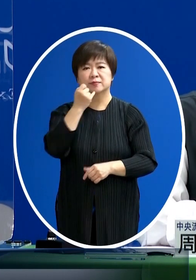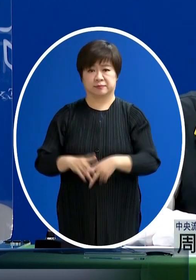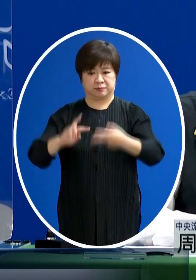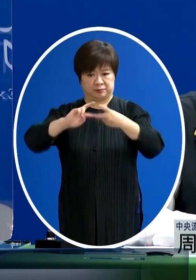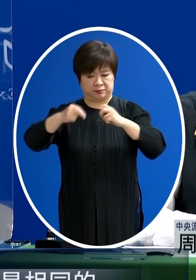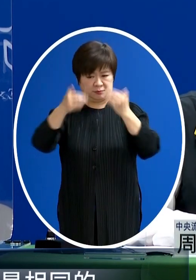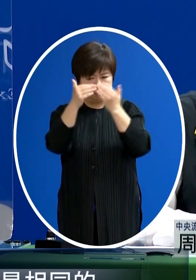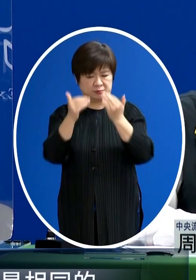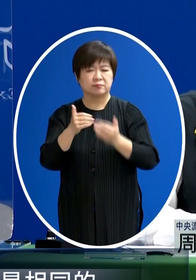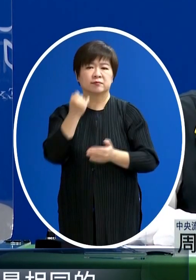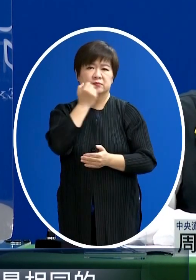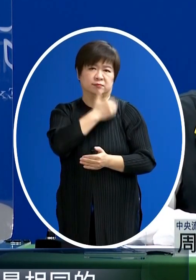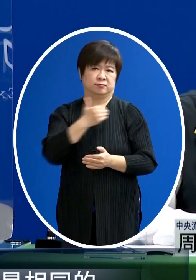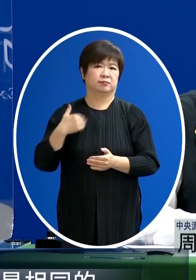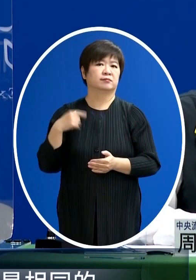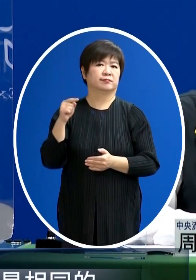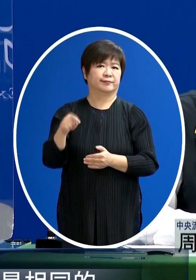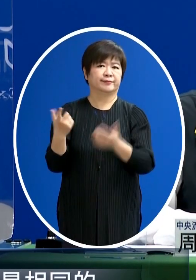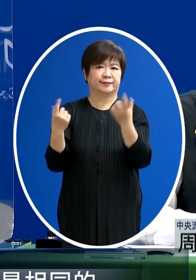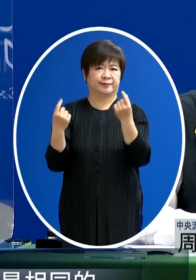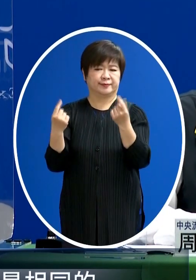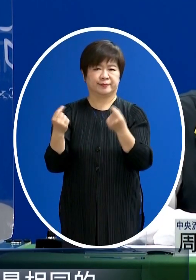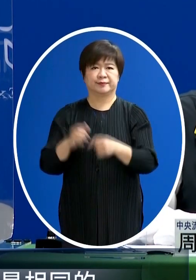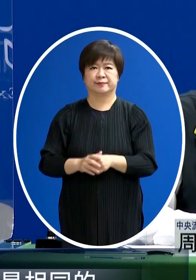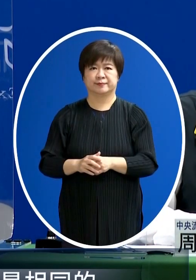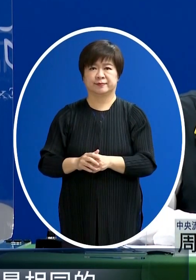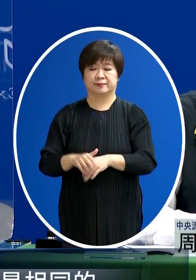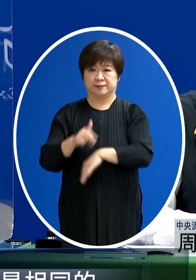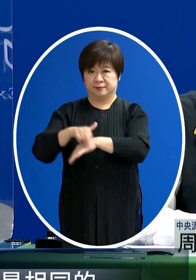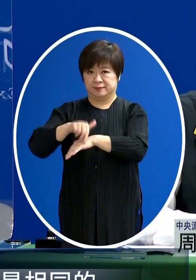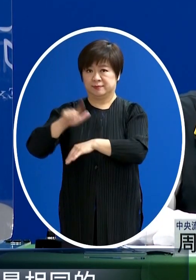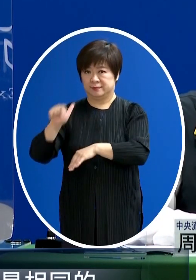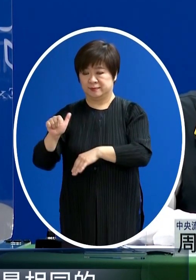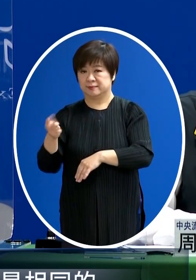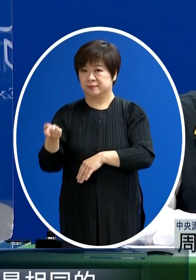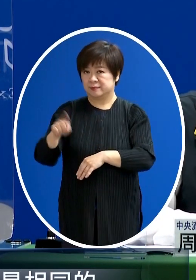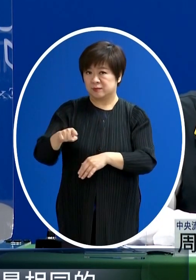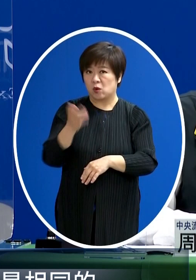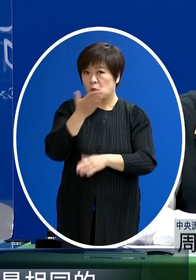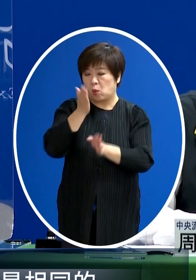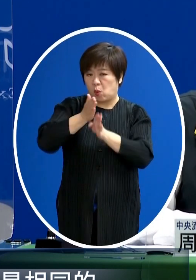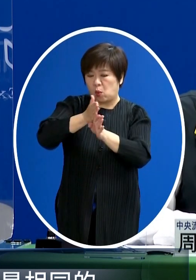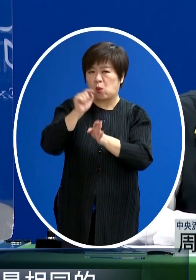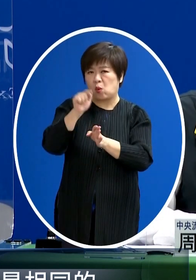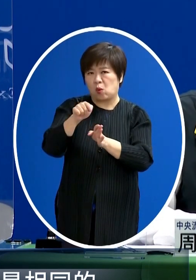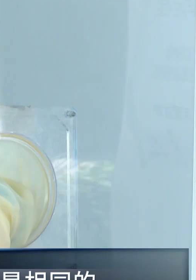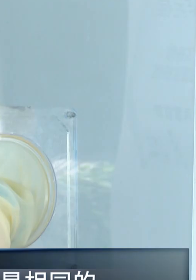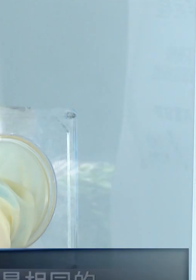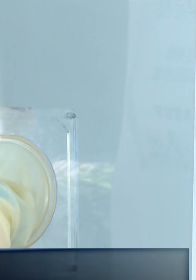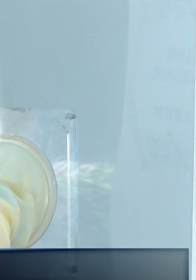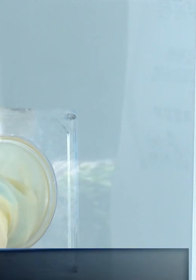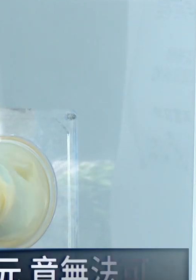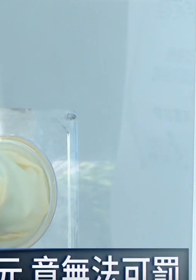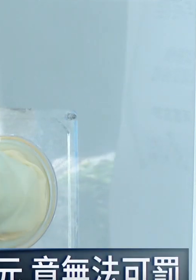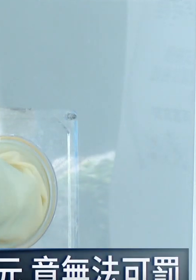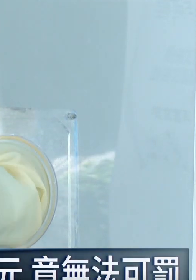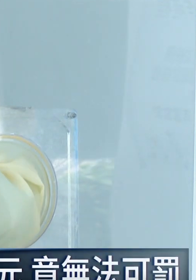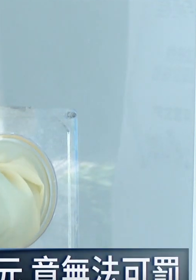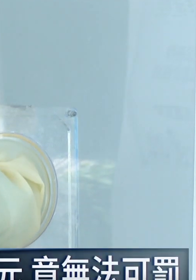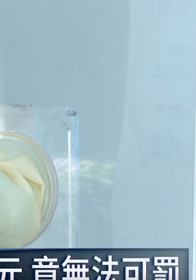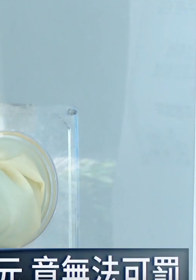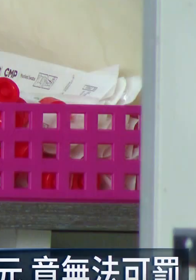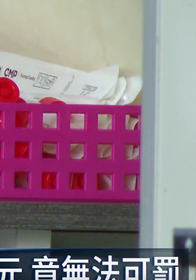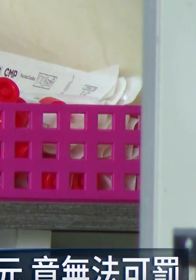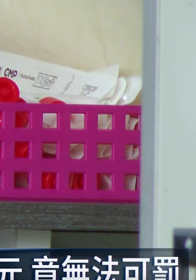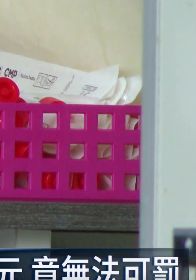结果。最可能还是同一个，跟整个设计师到游览车这个序列是相同。 政府由内防堵扩大